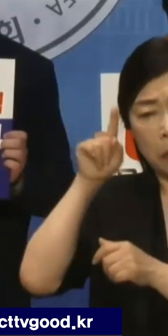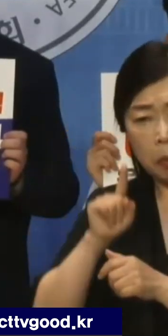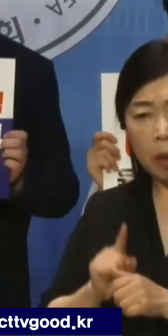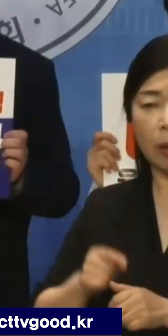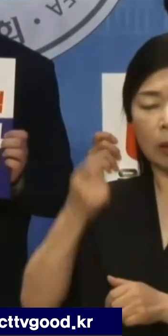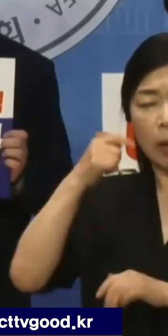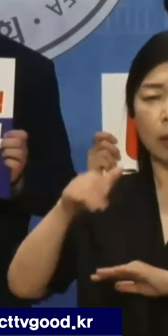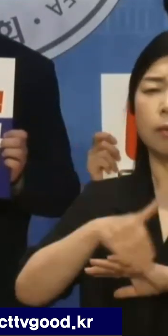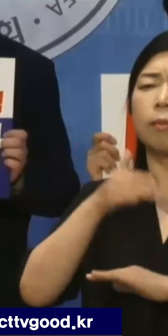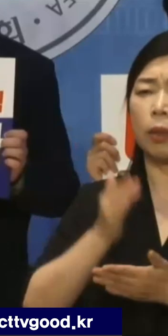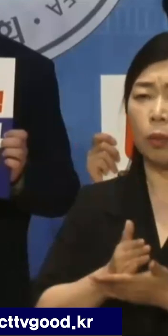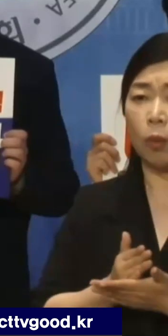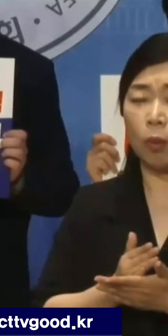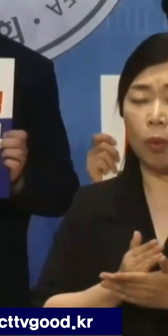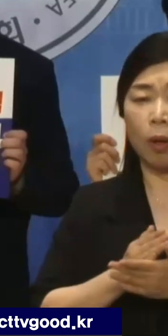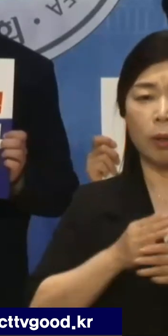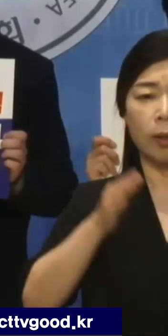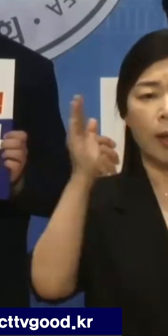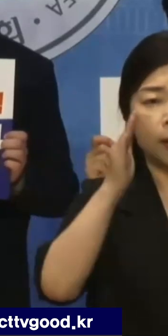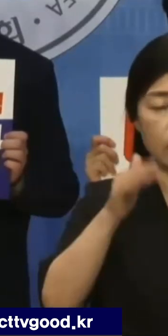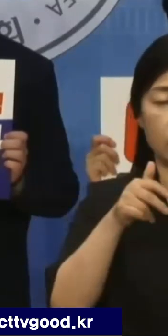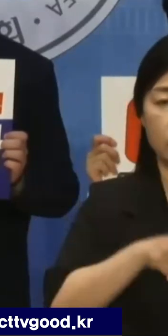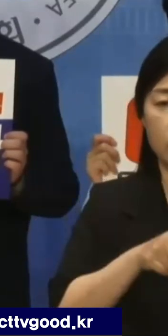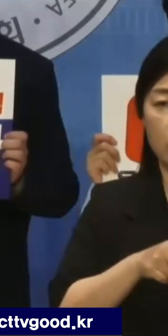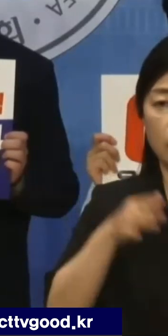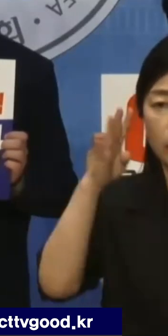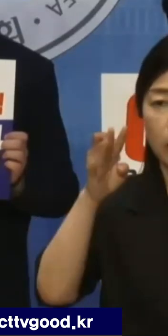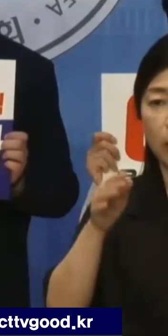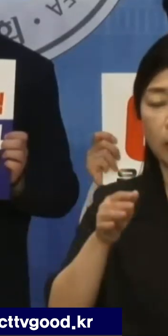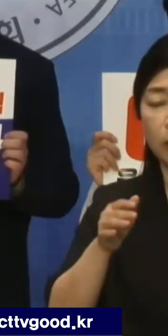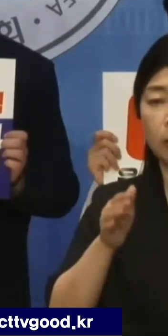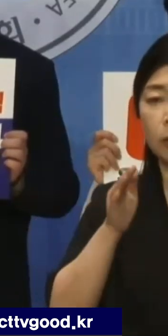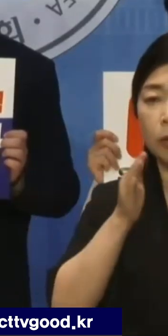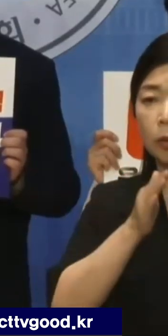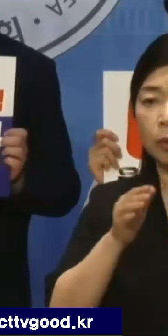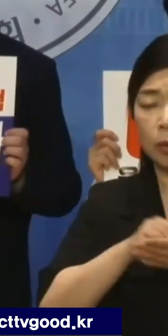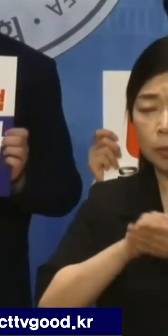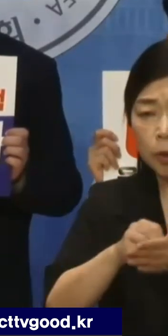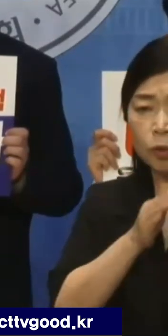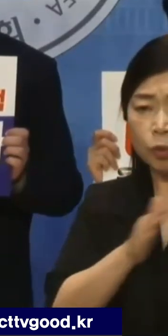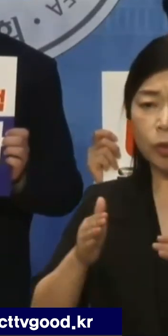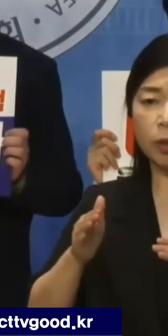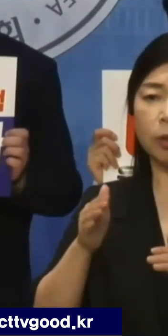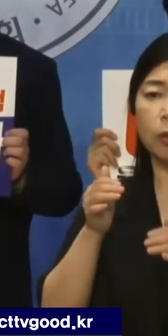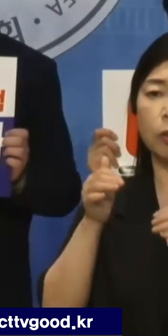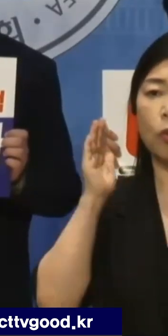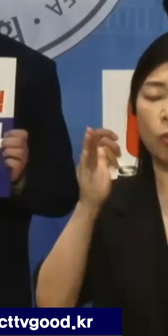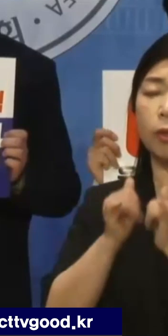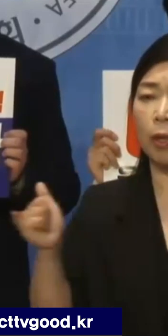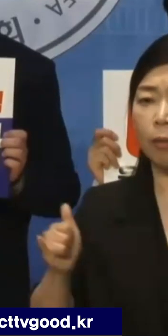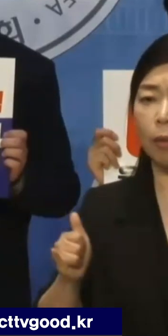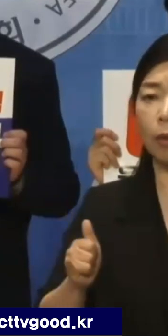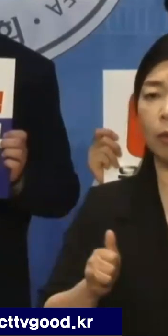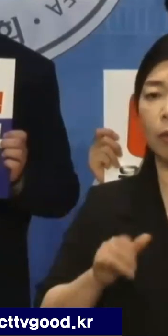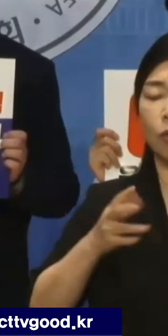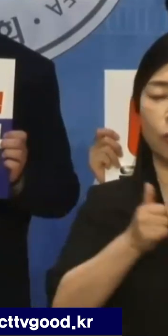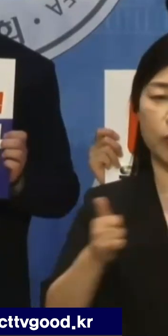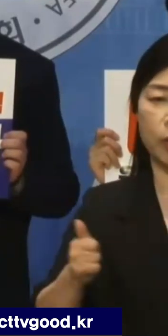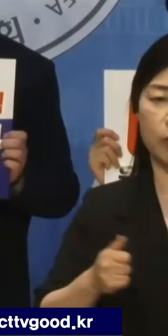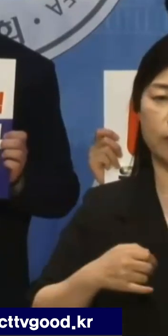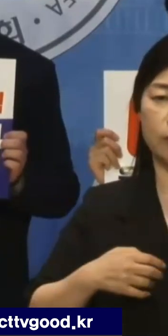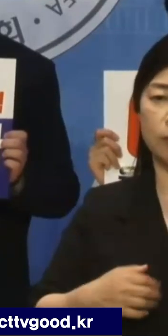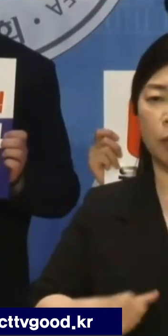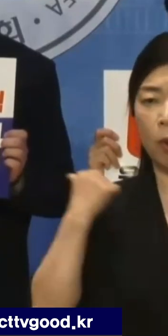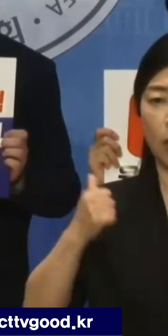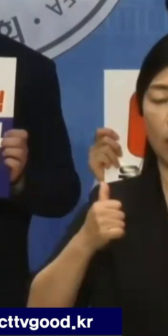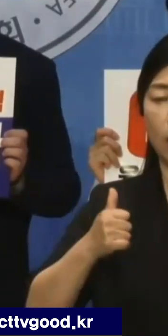마시고 수험생들과 학생들과 국민들의 분노를 가라앉히는데 모든 노력을